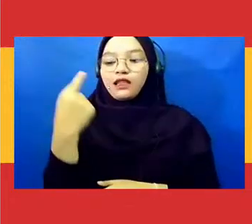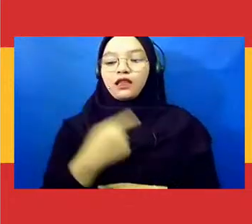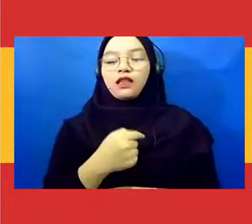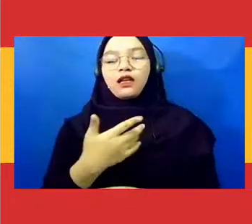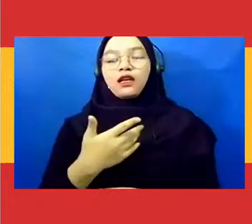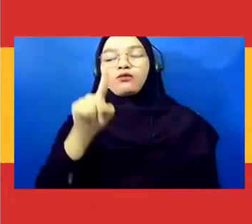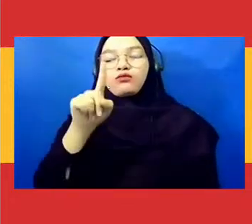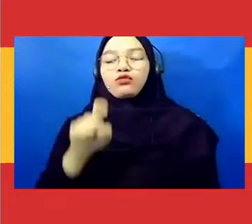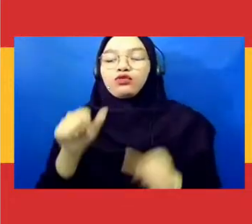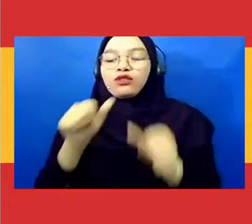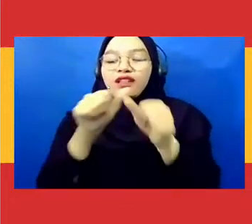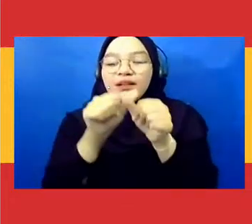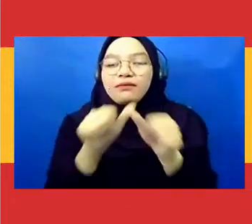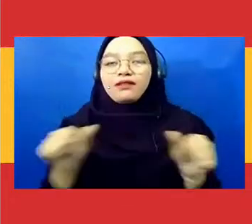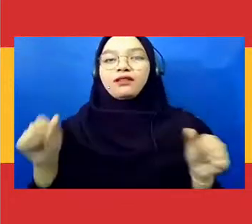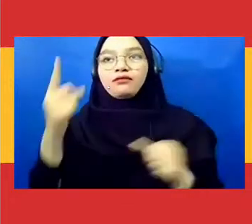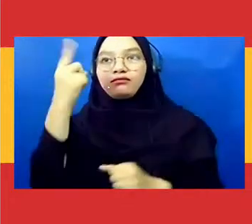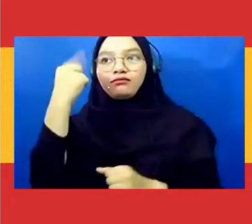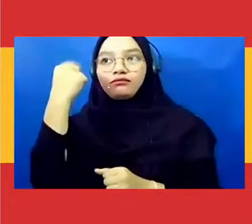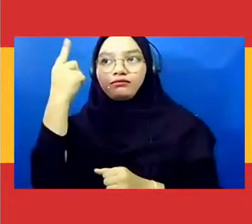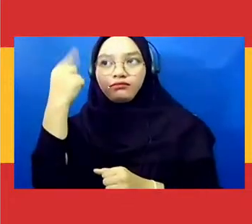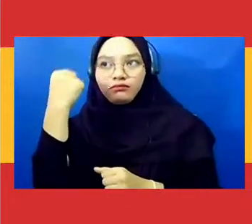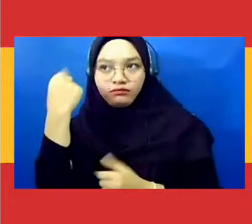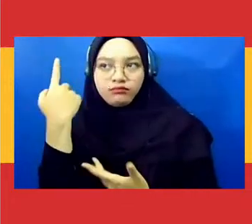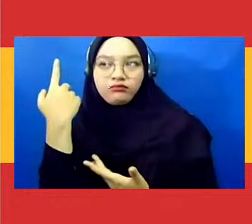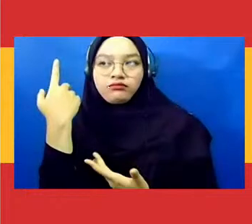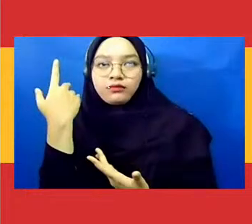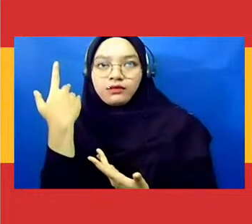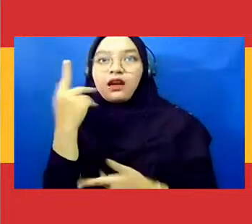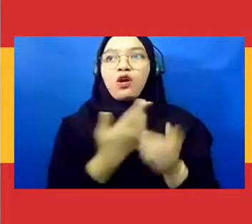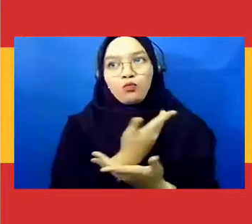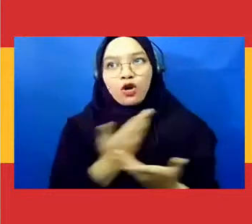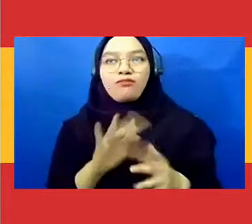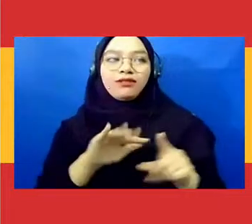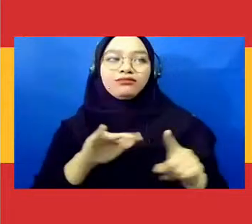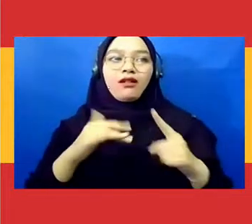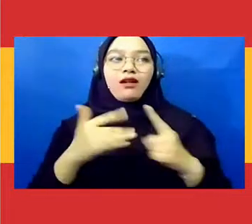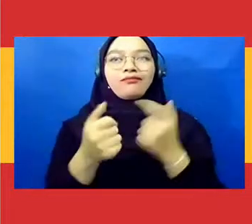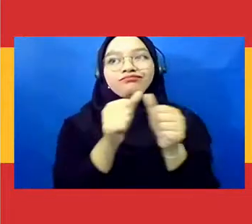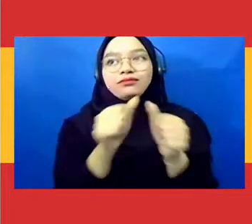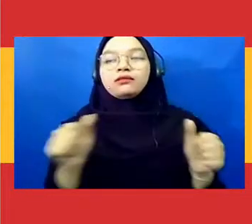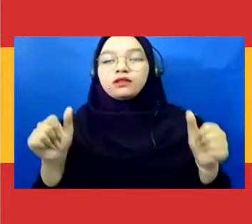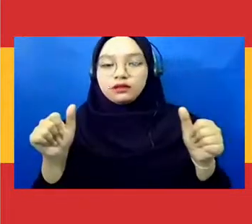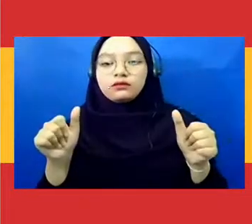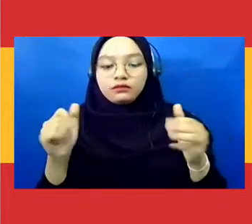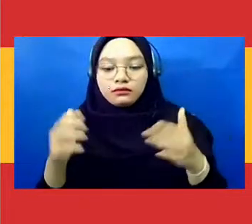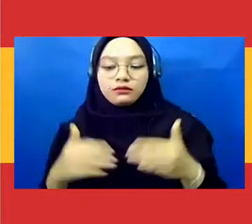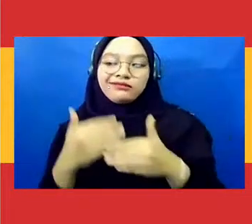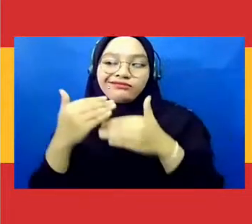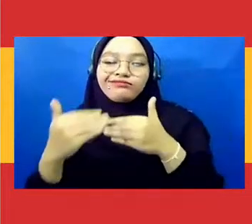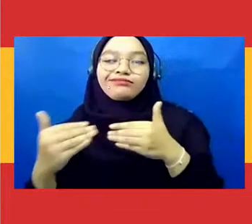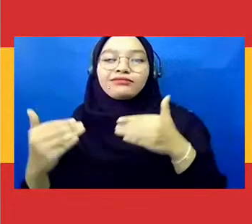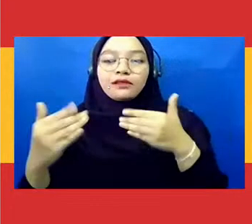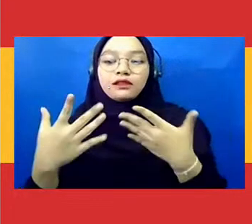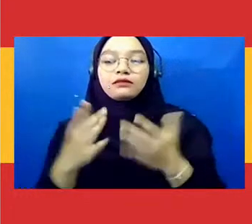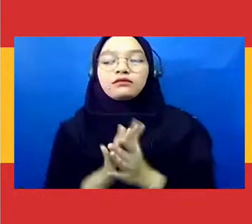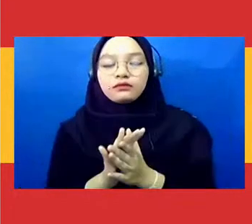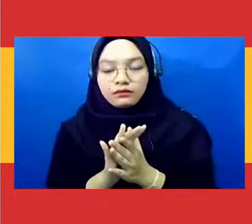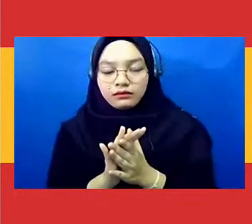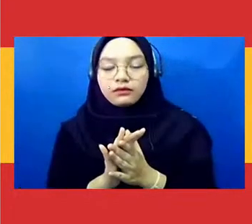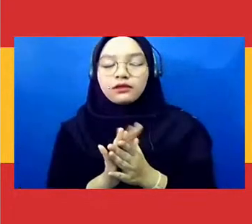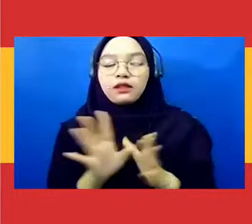good and clean civil society kita. Kemudian selanjutnya saya akan sampaikan sebelum masuk jam